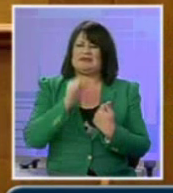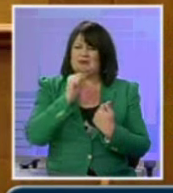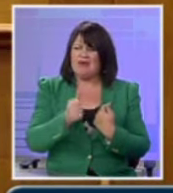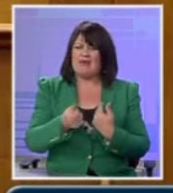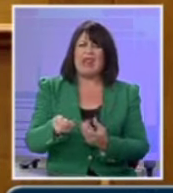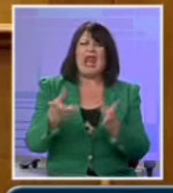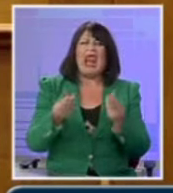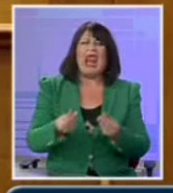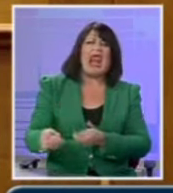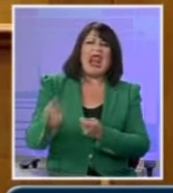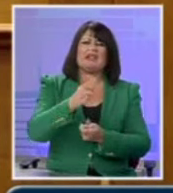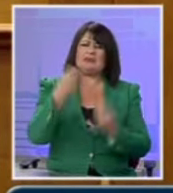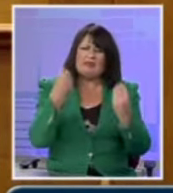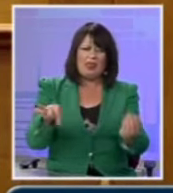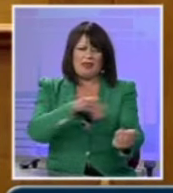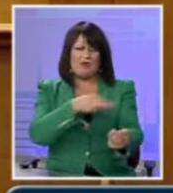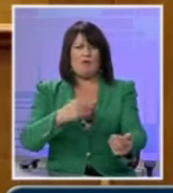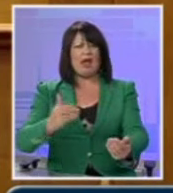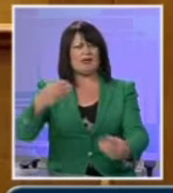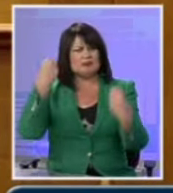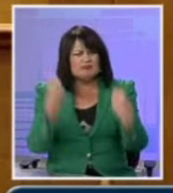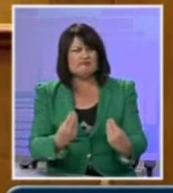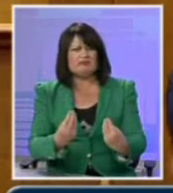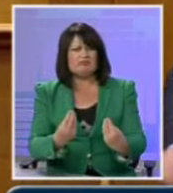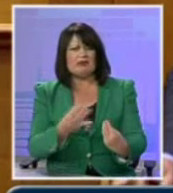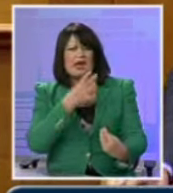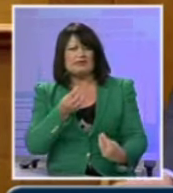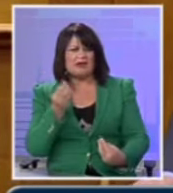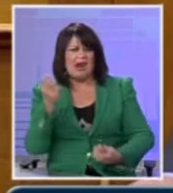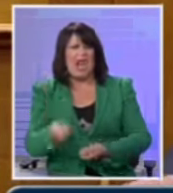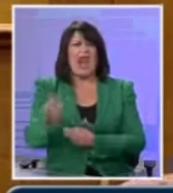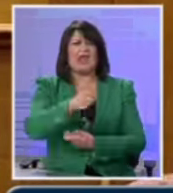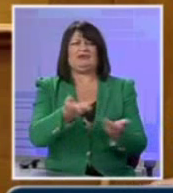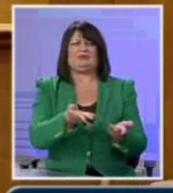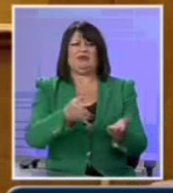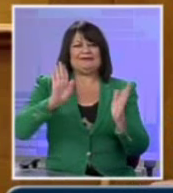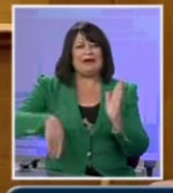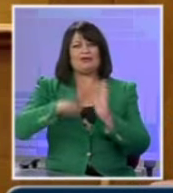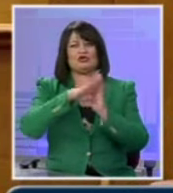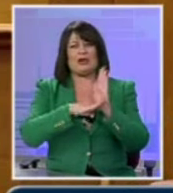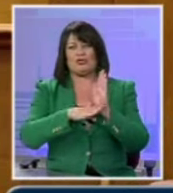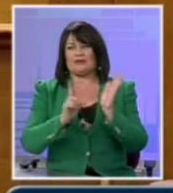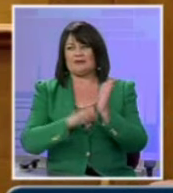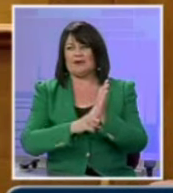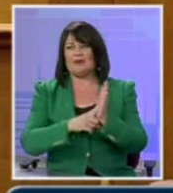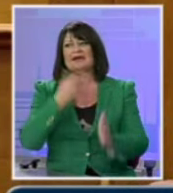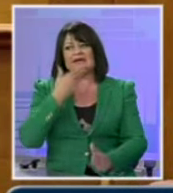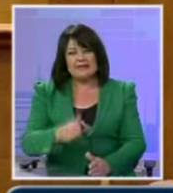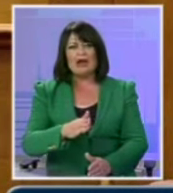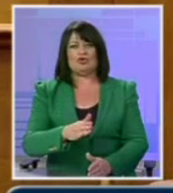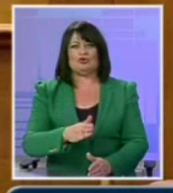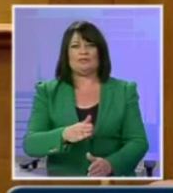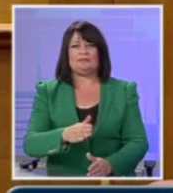τους καλύτερους διπλωμάτες που έχουμε σε υψηλότατο επίπεδο. Θα πρέπει να υπάρχει και ο τελευταίος κανόνας. Τέλειωσα με αυτό.